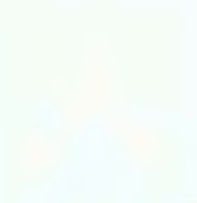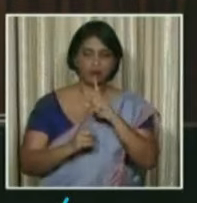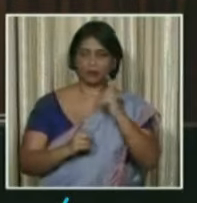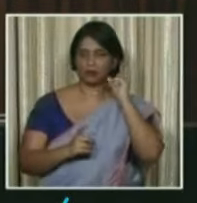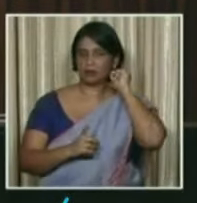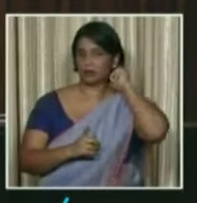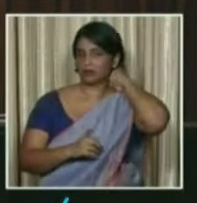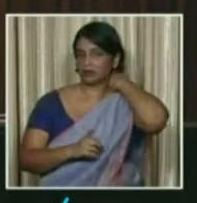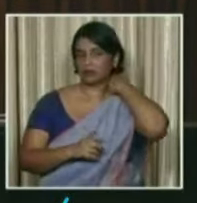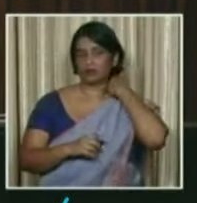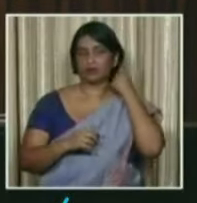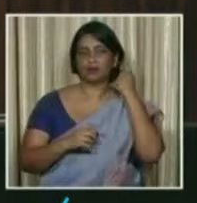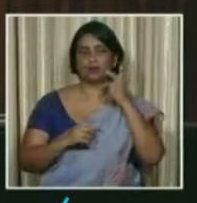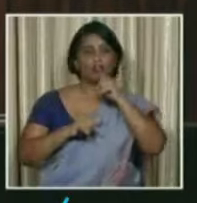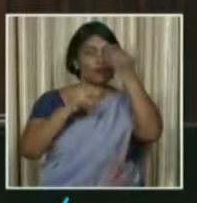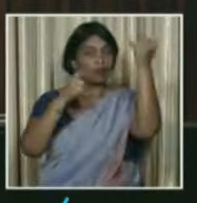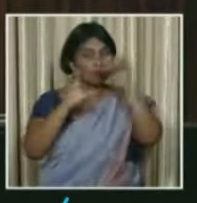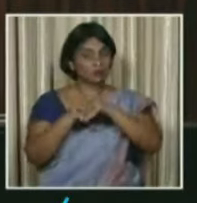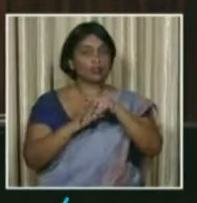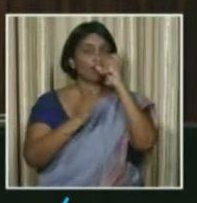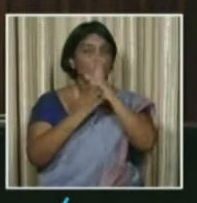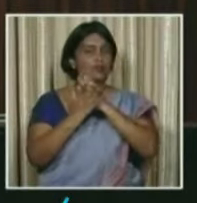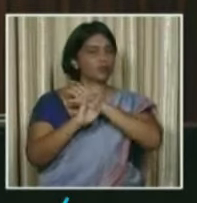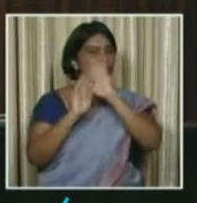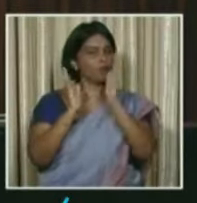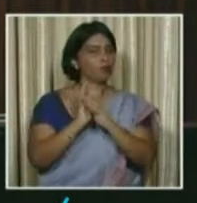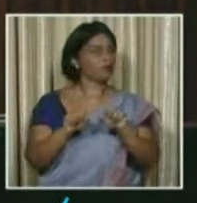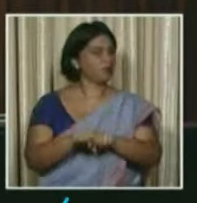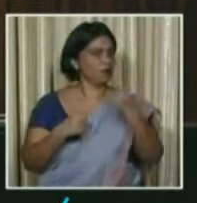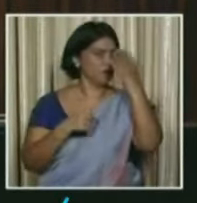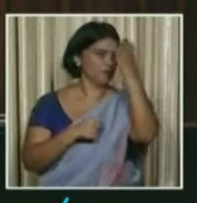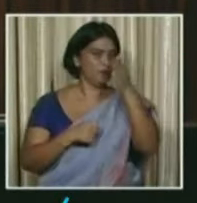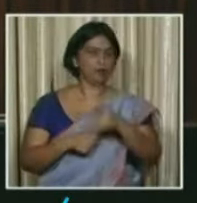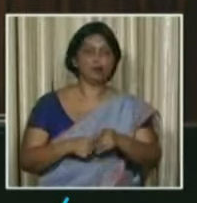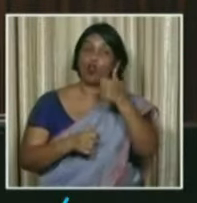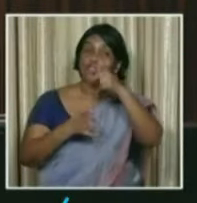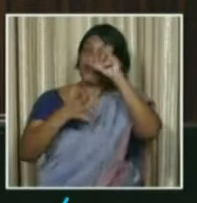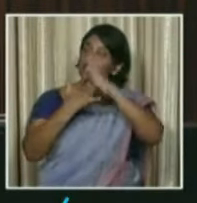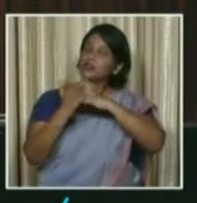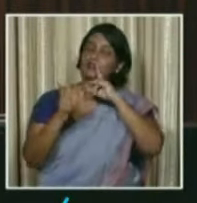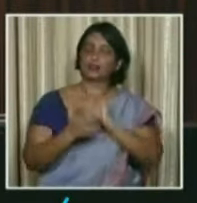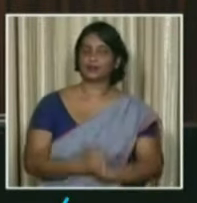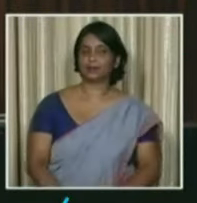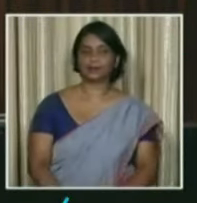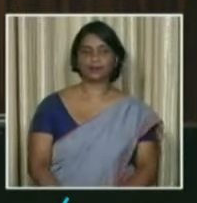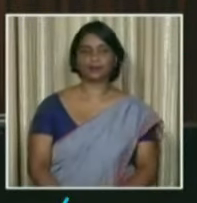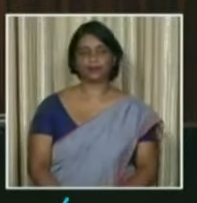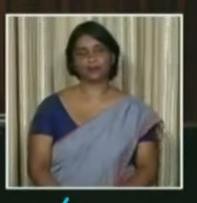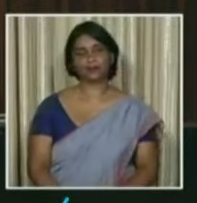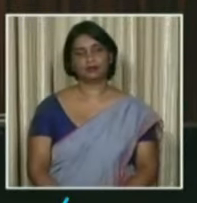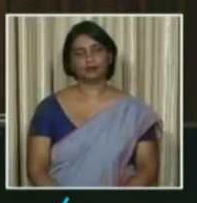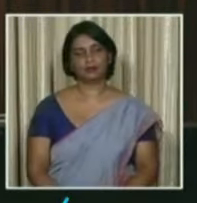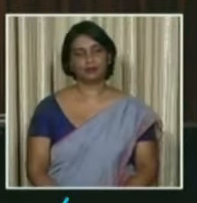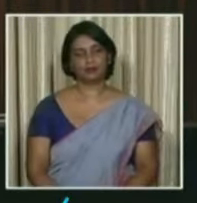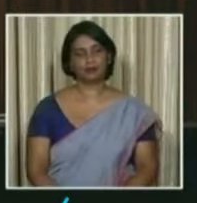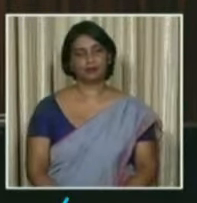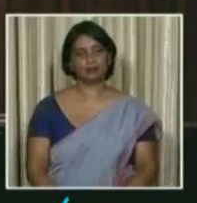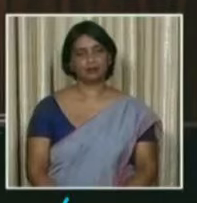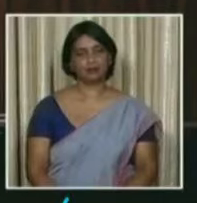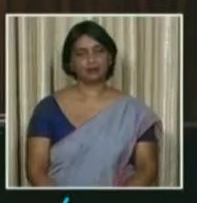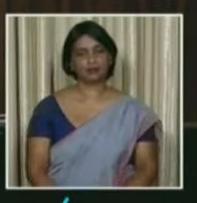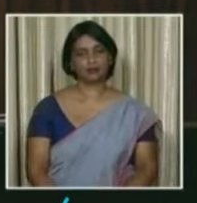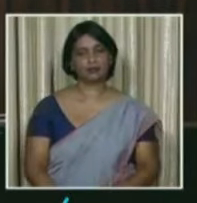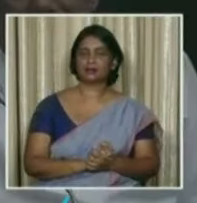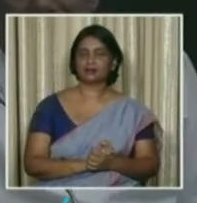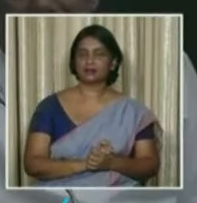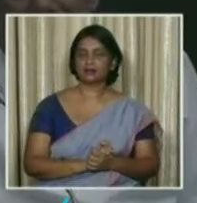දායිදලා ස්ථාවරියෝග සියල්ල ව්‍යවස්ථාව කියවලා එන්න. හැබැයි උල්ලංඝනය ව්‍යවස්ථාව කියවලා එන්න. හැබැයි මිනිත්තුෙම උල්ලංඝනය කියලා තියෙන්නේ කියලා. මම ව්‍යවස්ථාවෙන් පිට